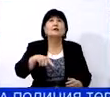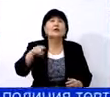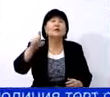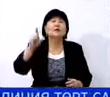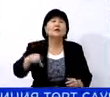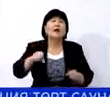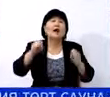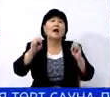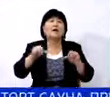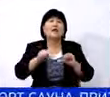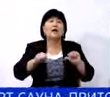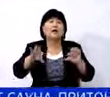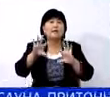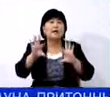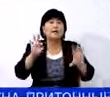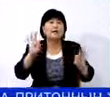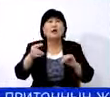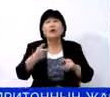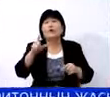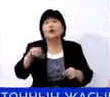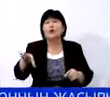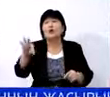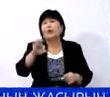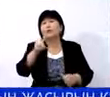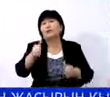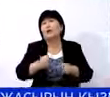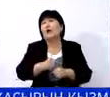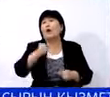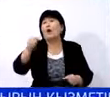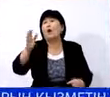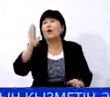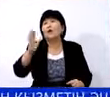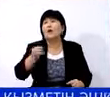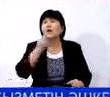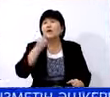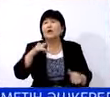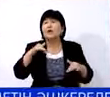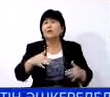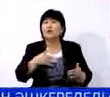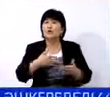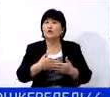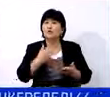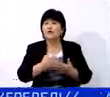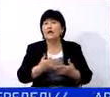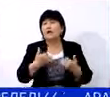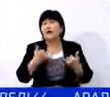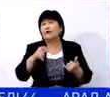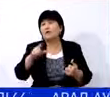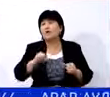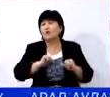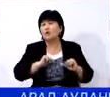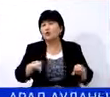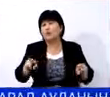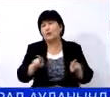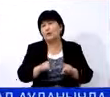иегерлерін арнайы комиссия анықтады. Енді бұл азаматтар облыстық байқауға ұсынылады. Сауапты іске жұдырықтай жұмылу үшін қайырымды жандардың жомарттығы